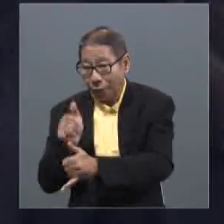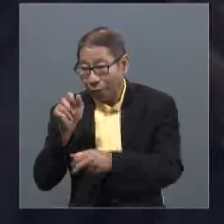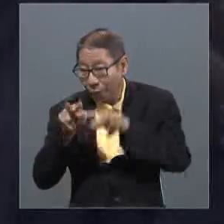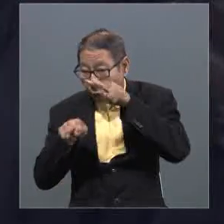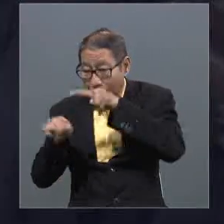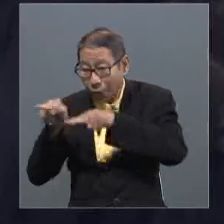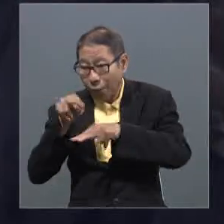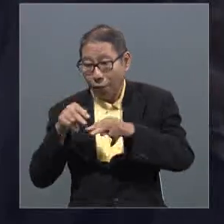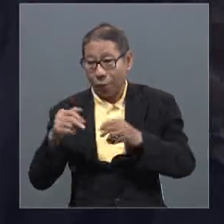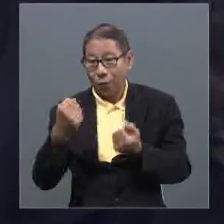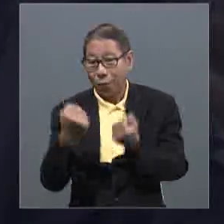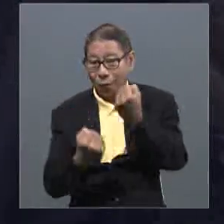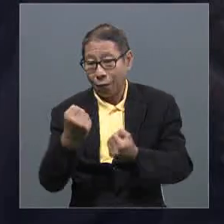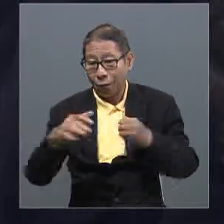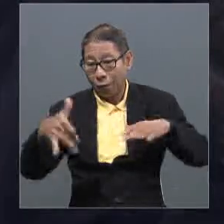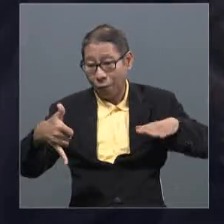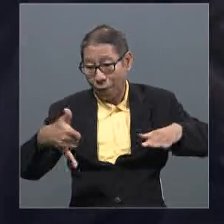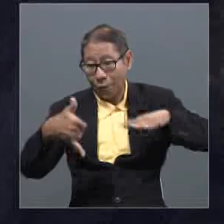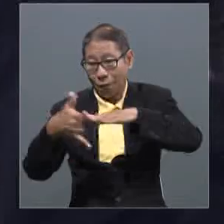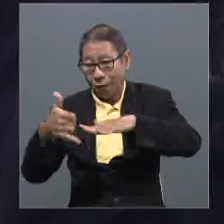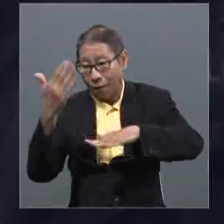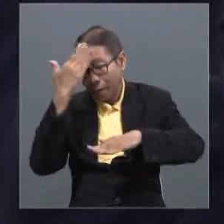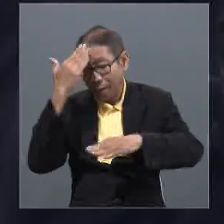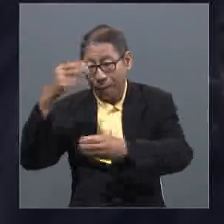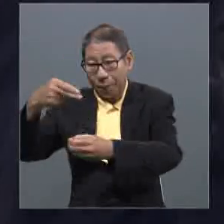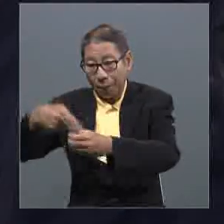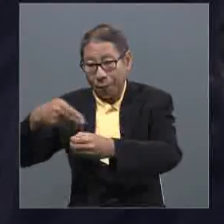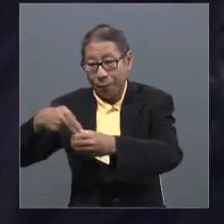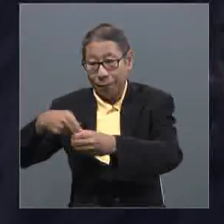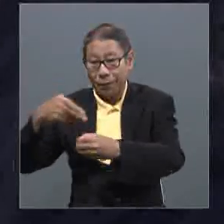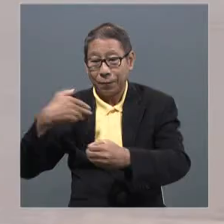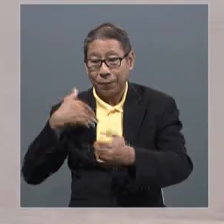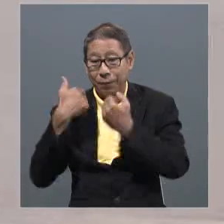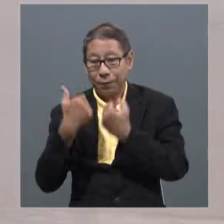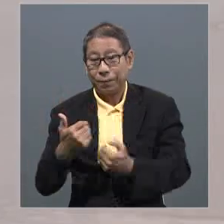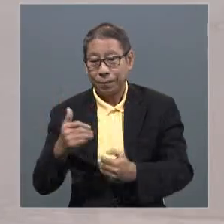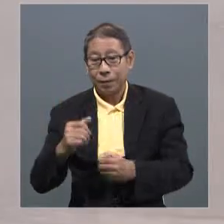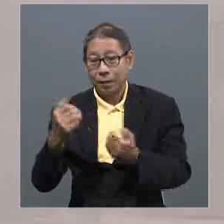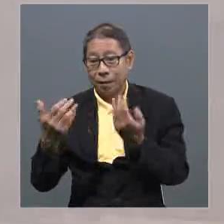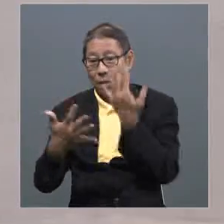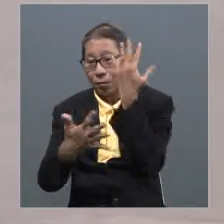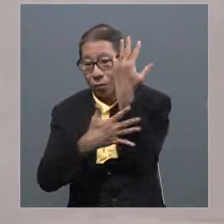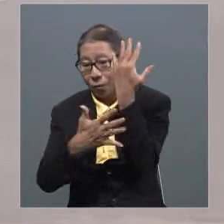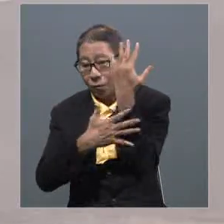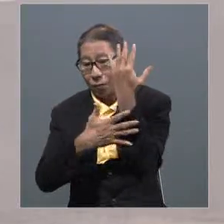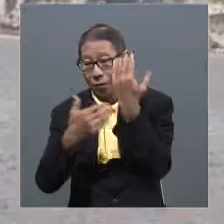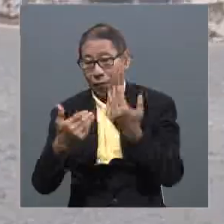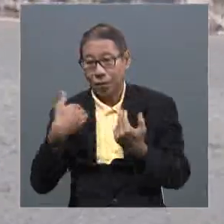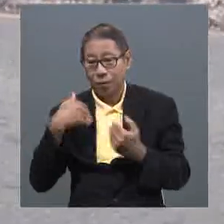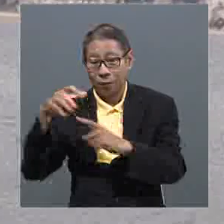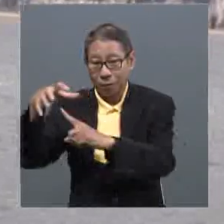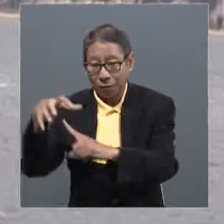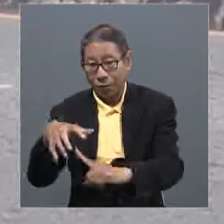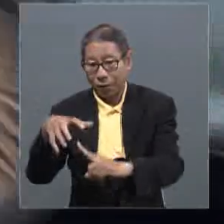ผู้ชมบริเวณที่เกิดอุบัติเหตุเนี่ยคือหน้าปั๊มน้ำมันคาทกที่บ้านหนองพังแคถนนสุขุมวิทฝั่งขาเข้าสัตหิบนะ